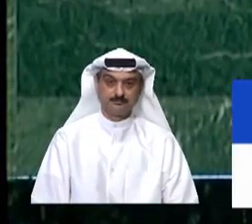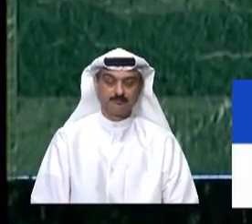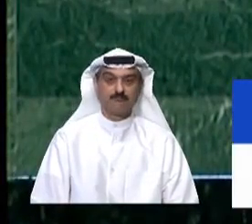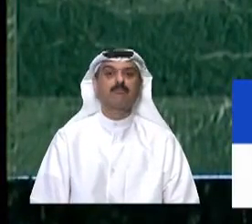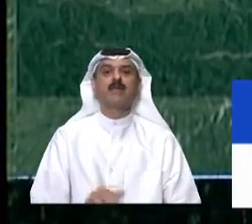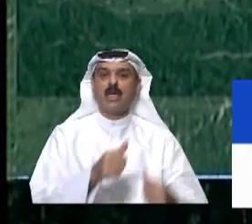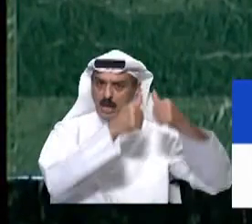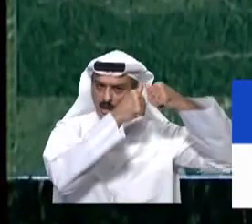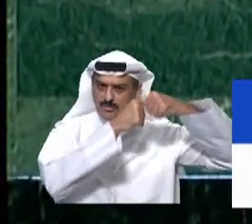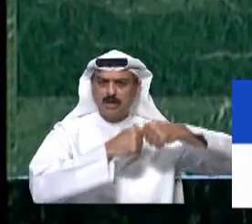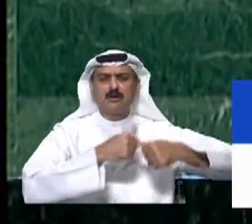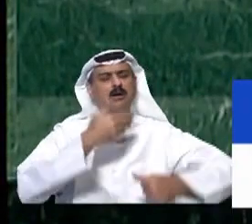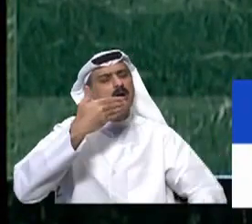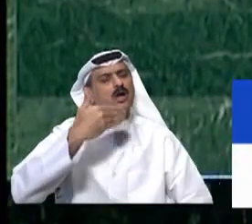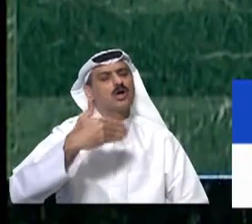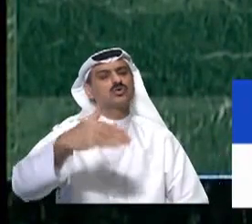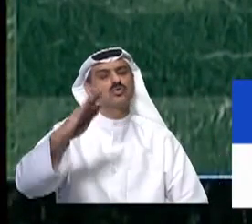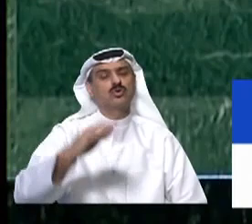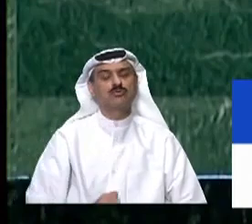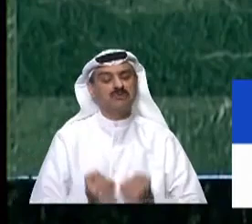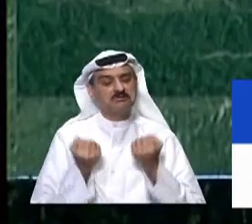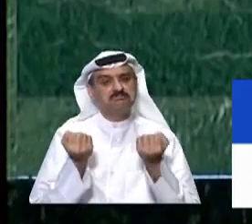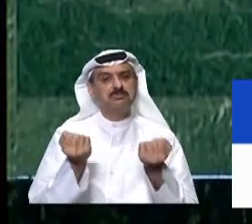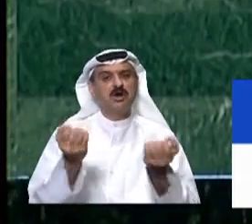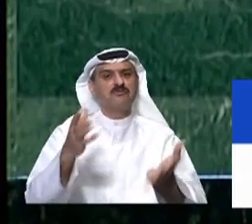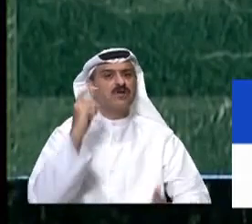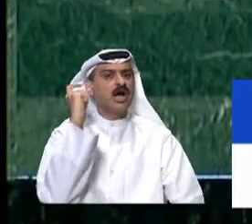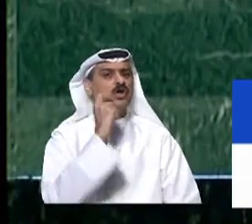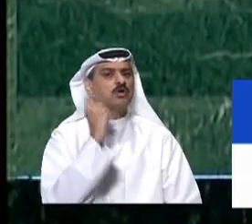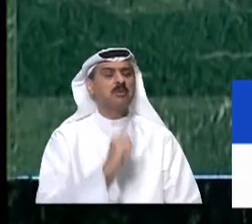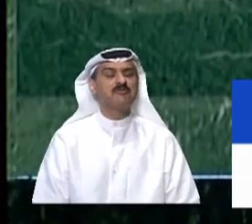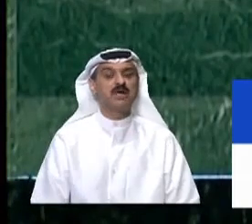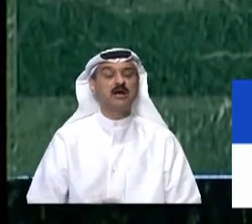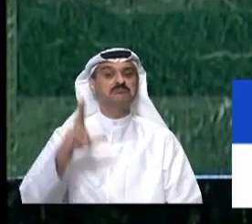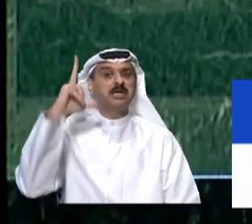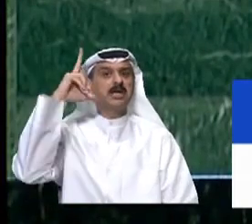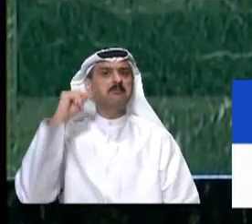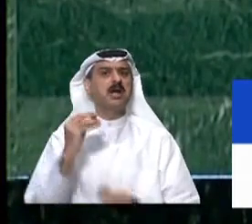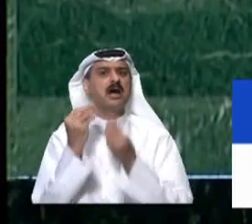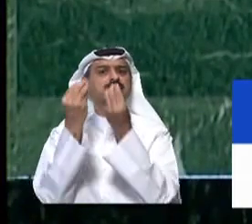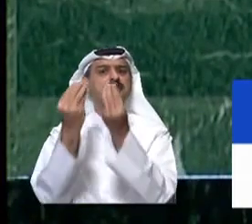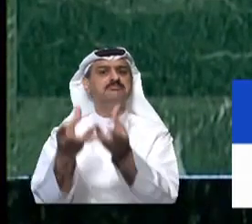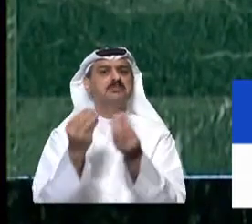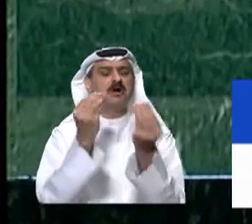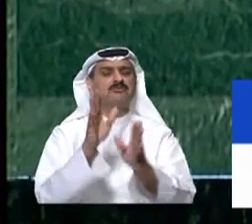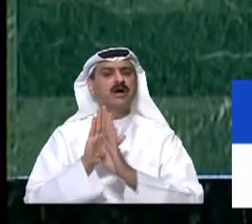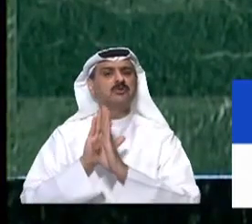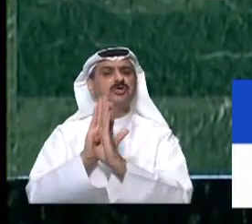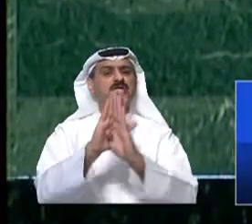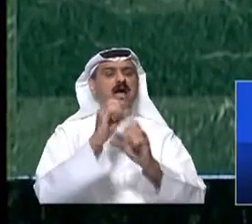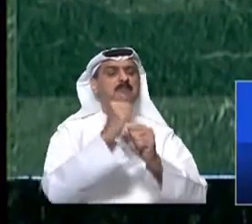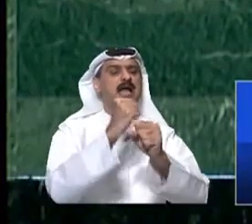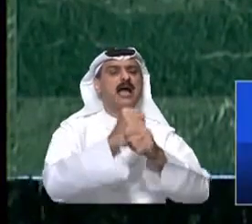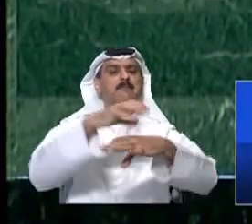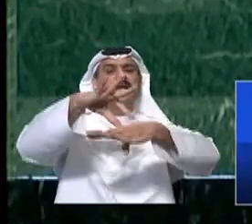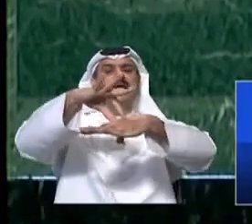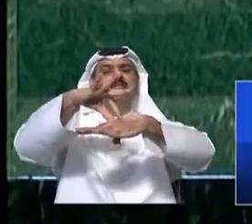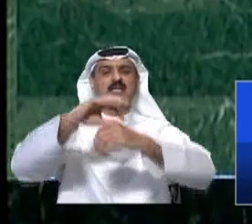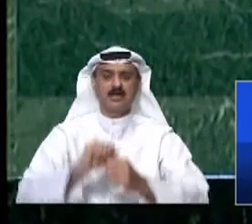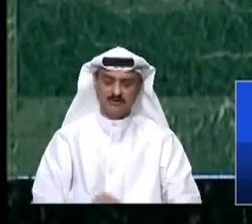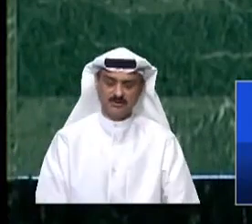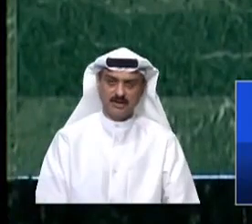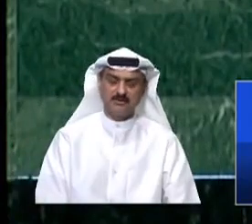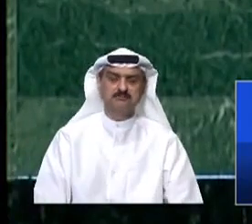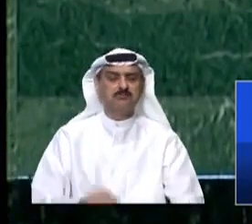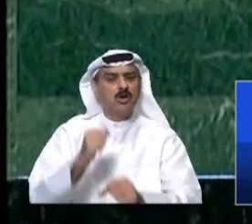أتذكر دوما بالسخاء الشيخ والإماراتيين في اتجاه كل محتاجين، والدعم للعمل الإنساني المتعدد